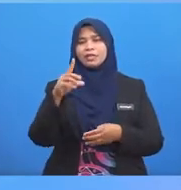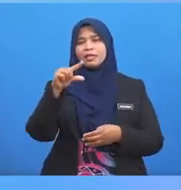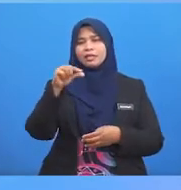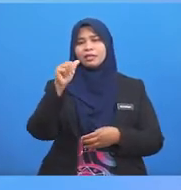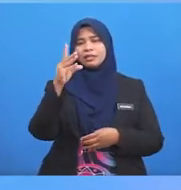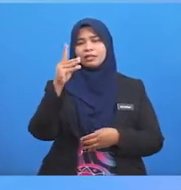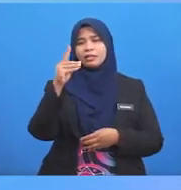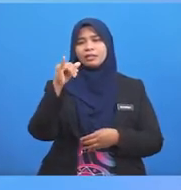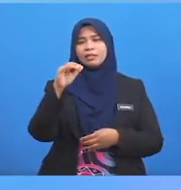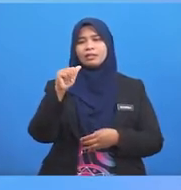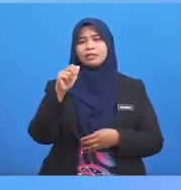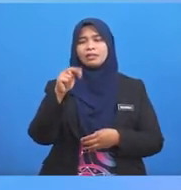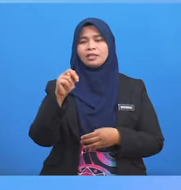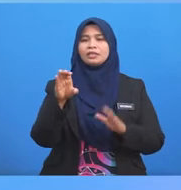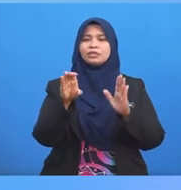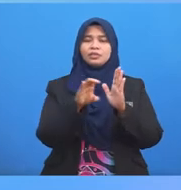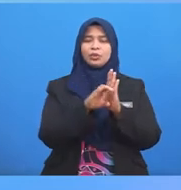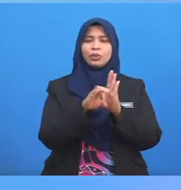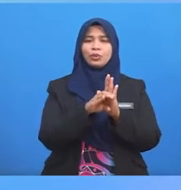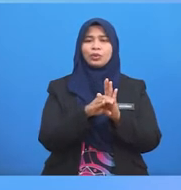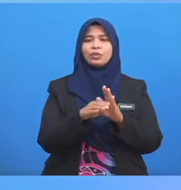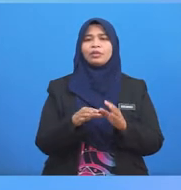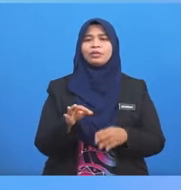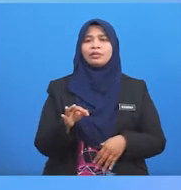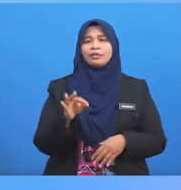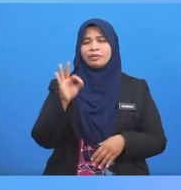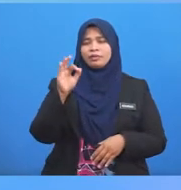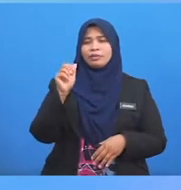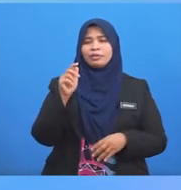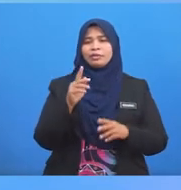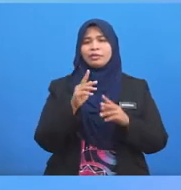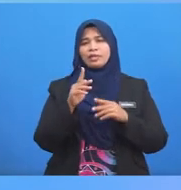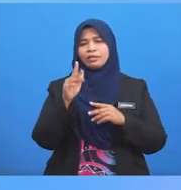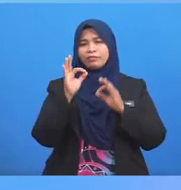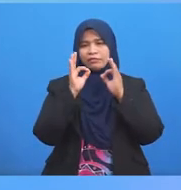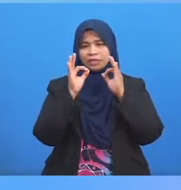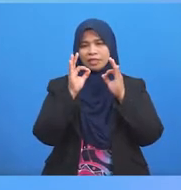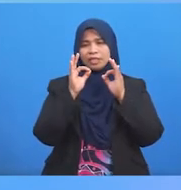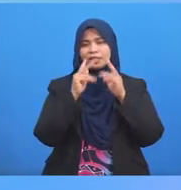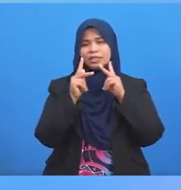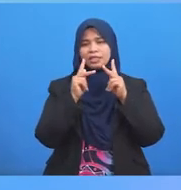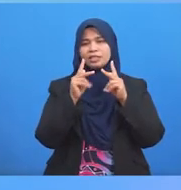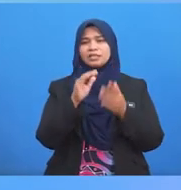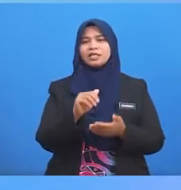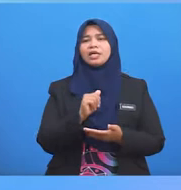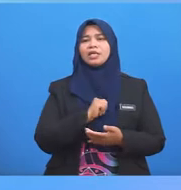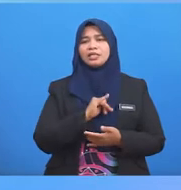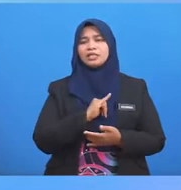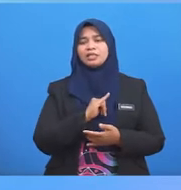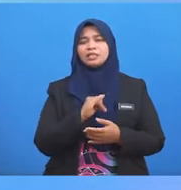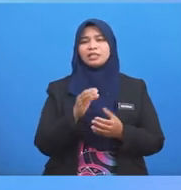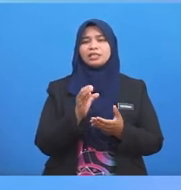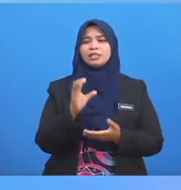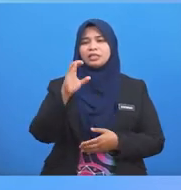gadaian. Contohnya, penggadai iaitu Fatimah berkata, saya mencagarkan